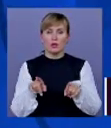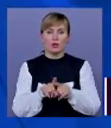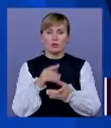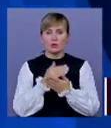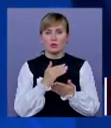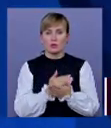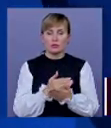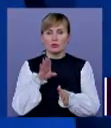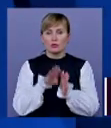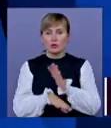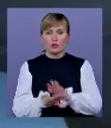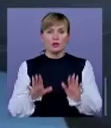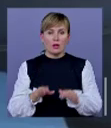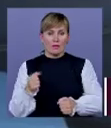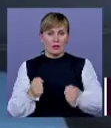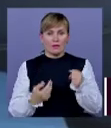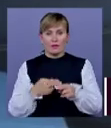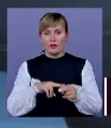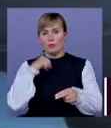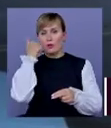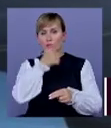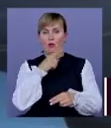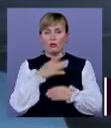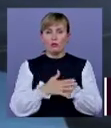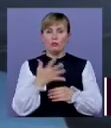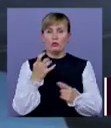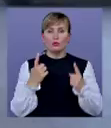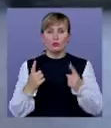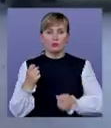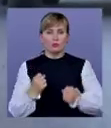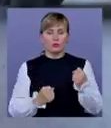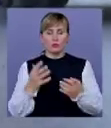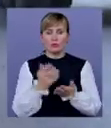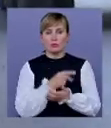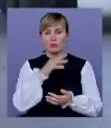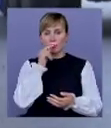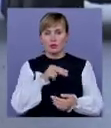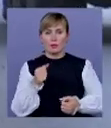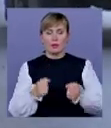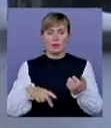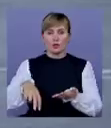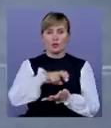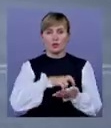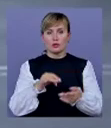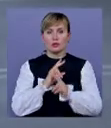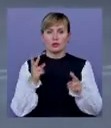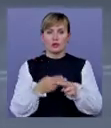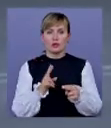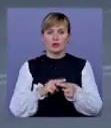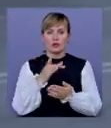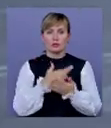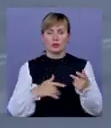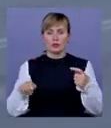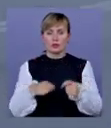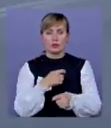статистику ухудшают не только водители. В этом году около 500 крупных ДТП случились по вине пешеходов. И, как правило, никто из этого списка нарушителей